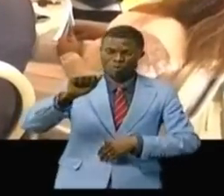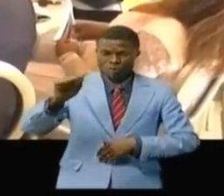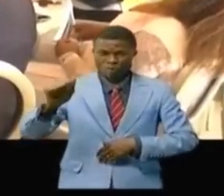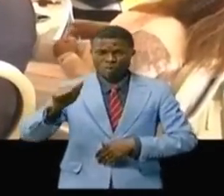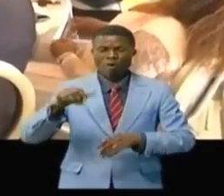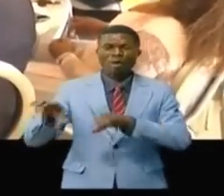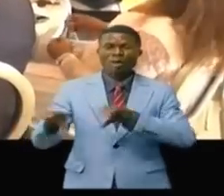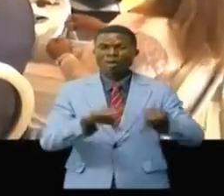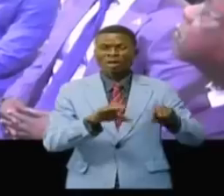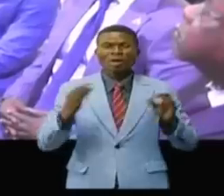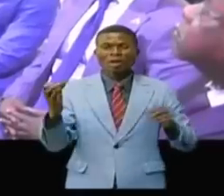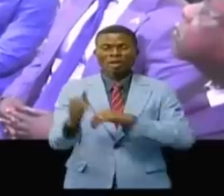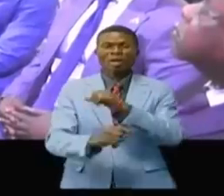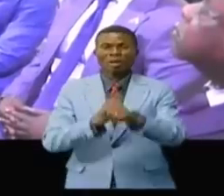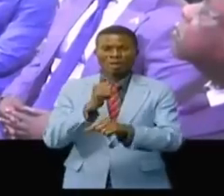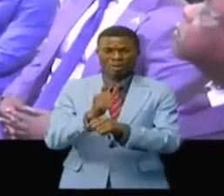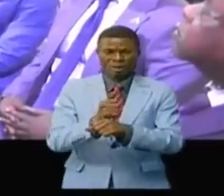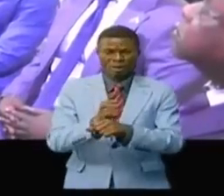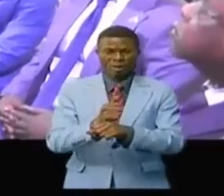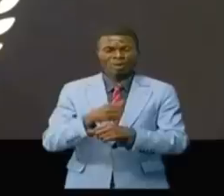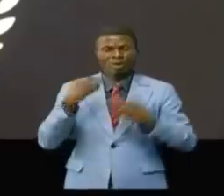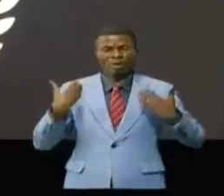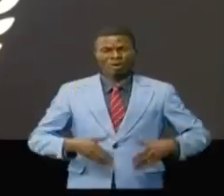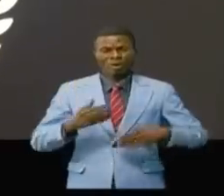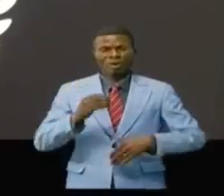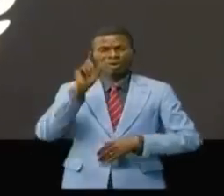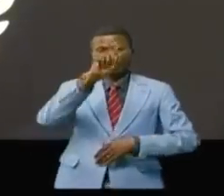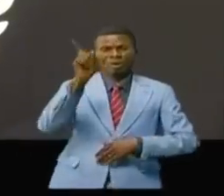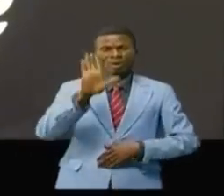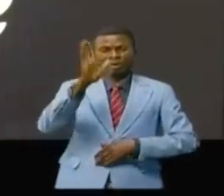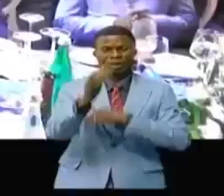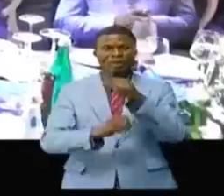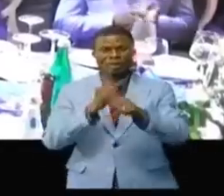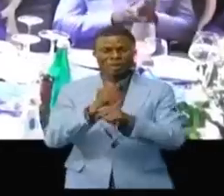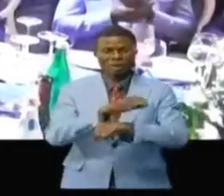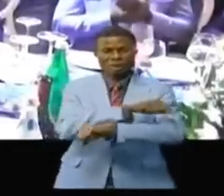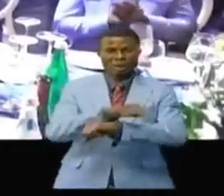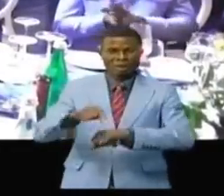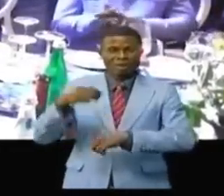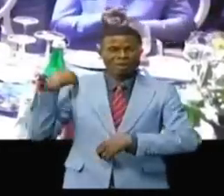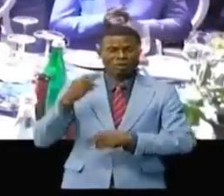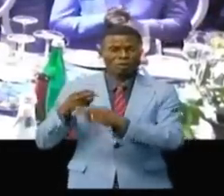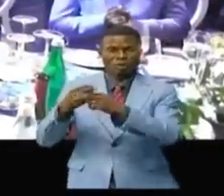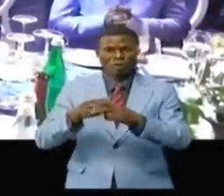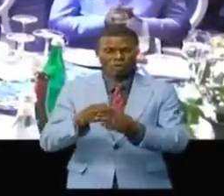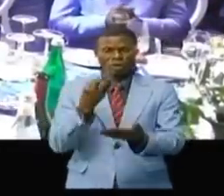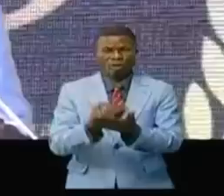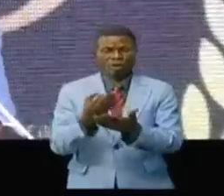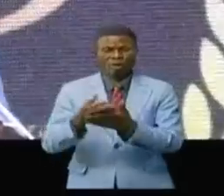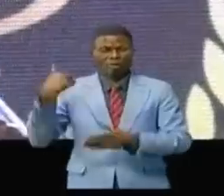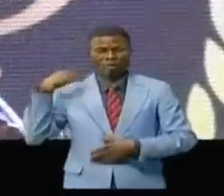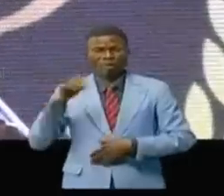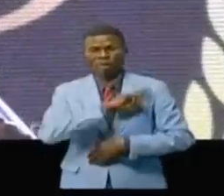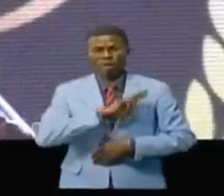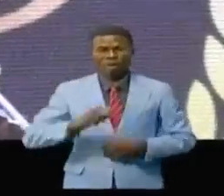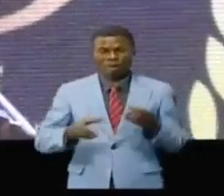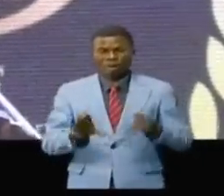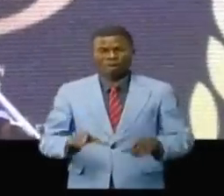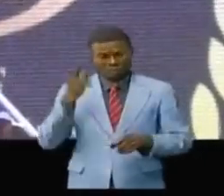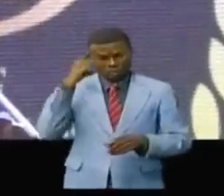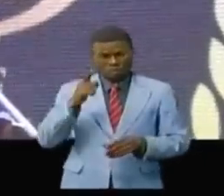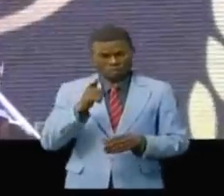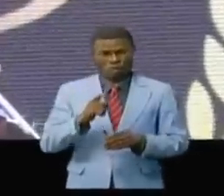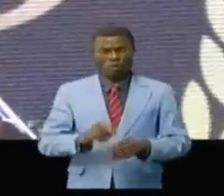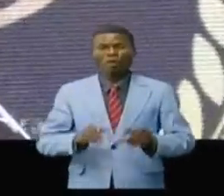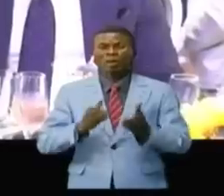à cette célébration qui commémore le 35e anniversaire de cette institution de contrôle de finances publiques en RDC. Pour plonger